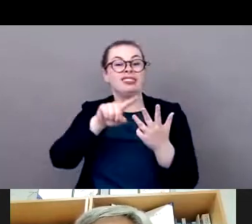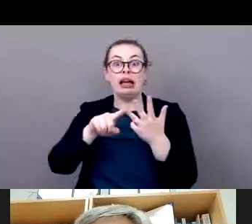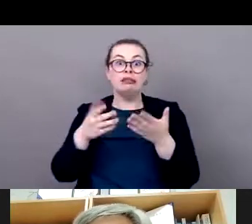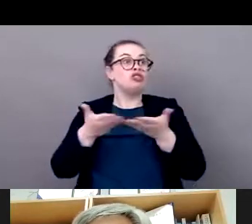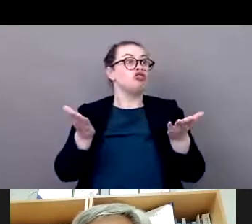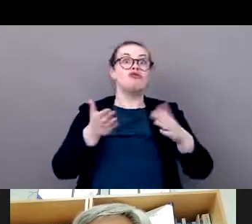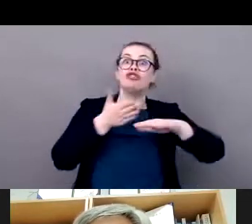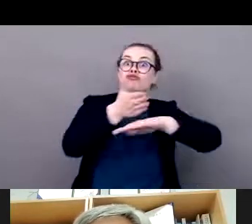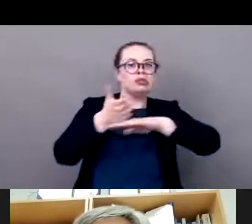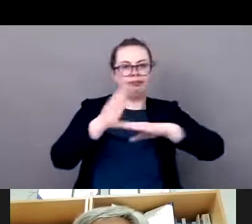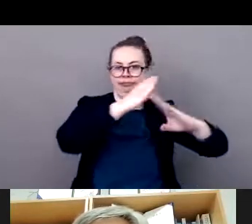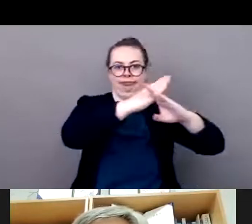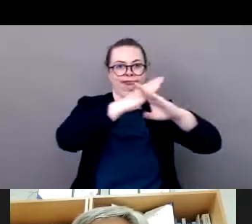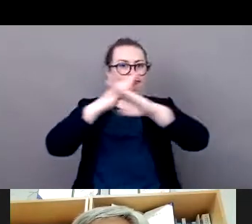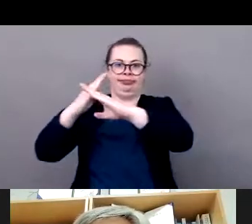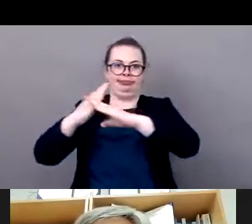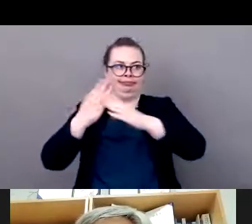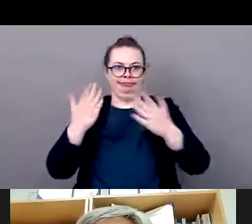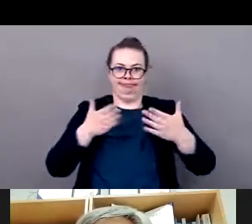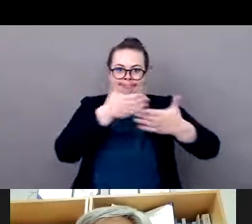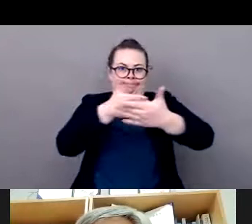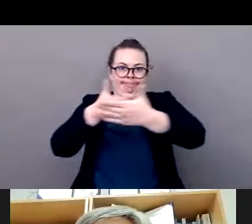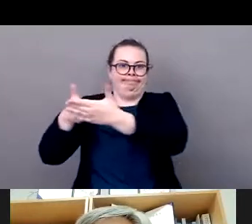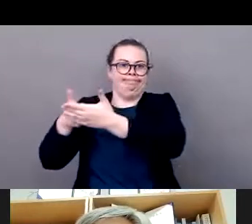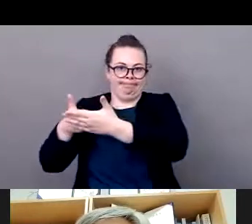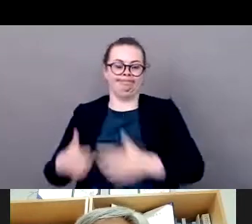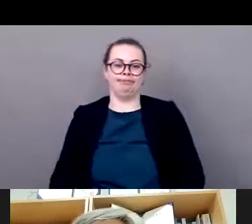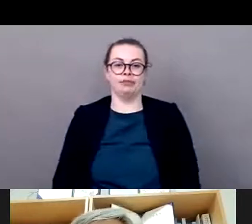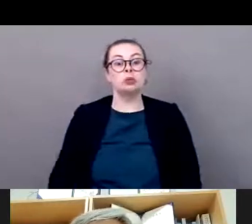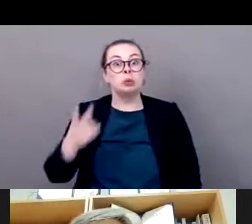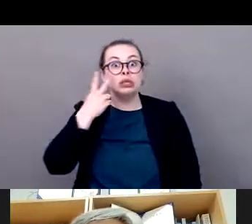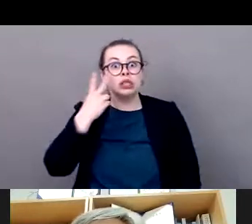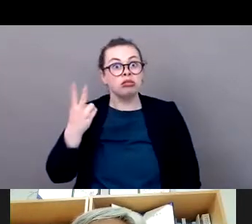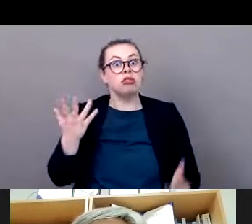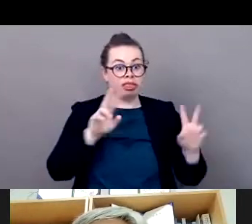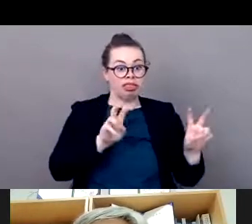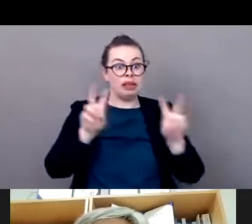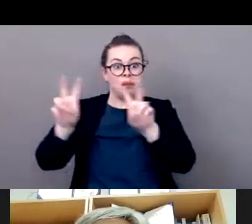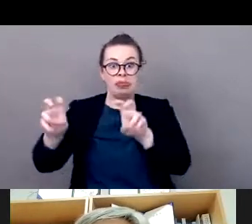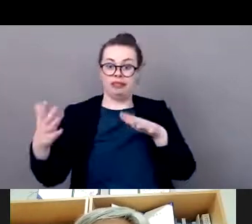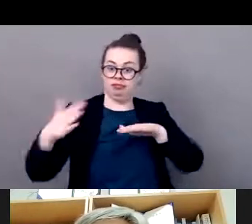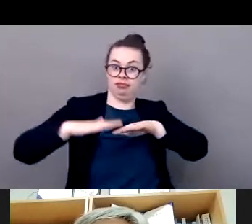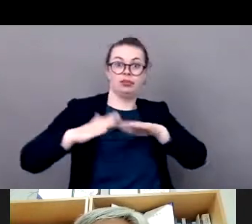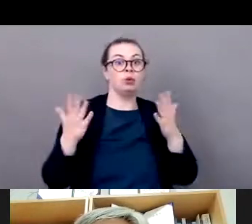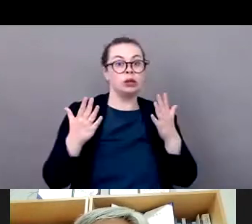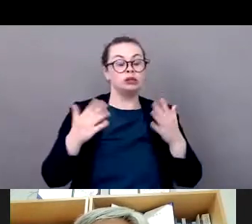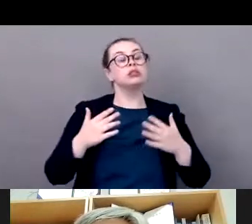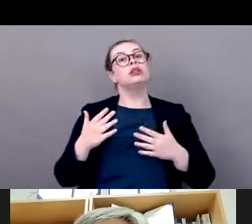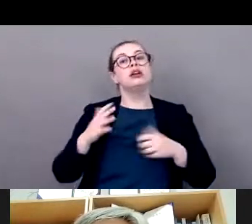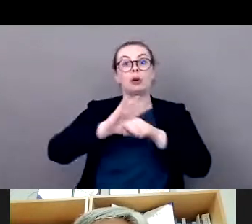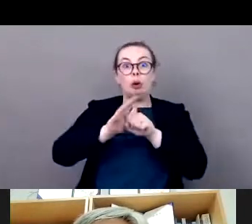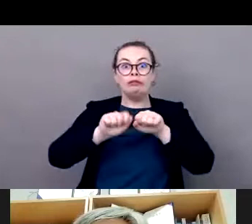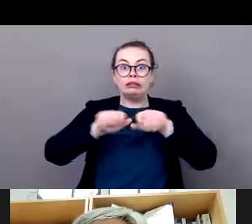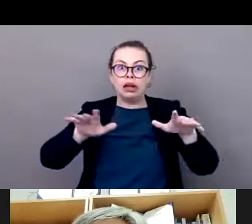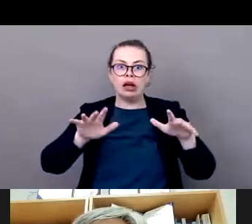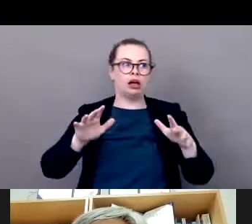manque d'accès de manière générale. Malheureusement, des thèmes se chevauchant ont été identifiés. Tout d'abord, des nouvelles barrières